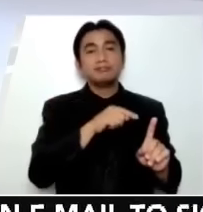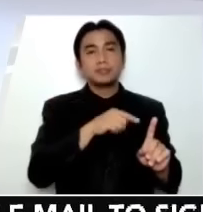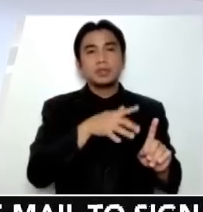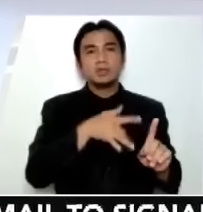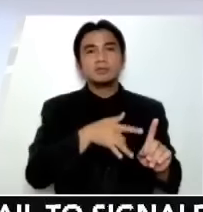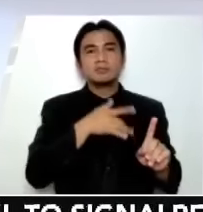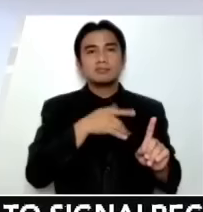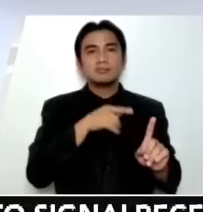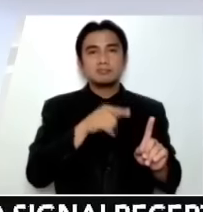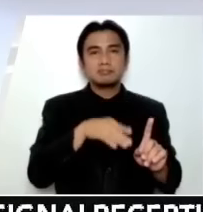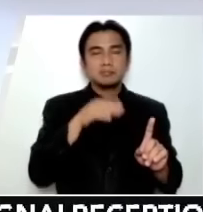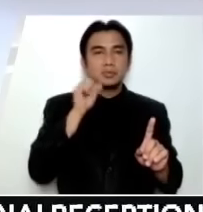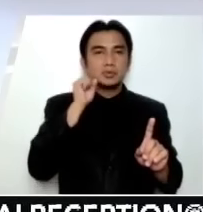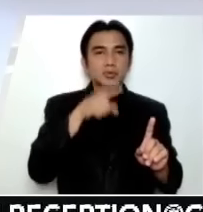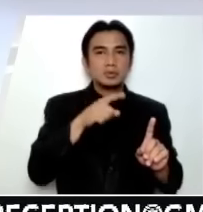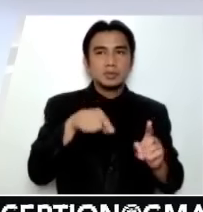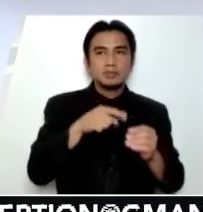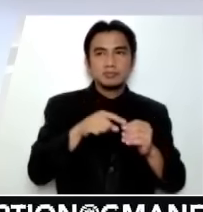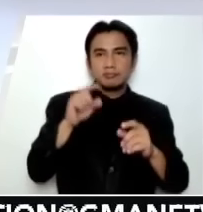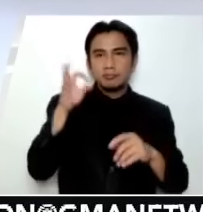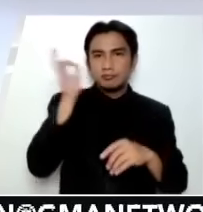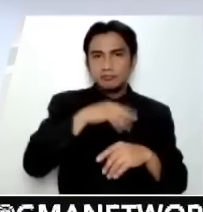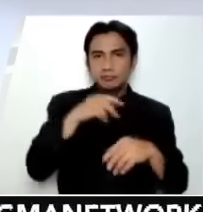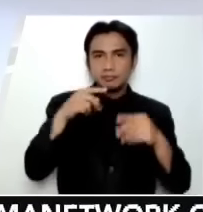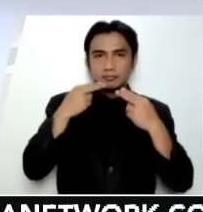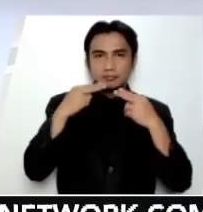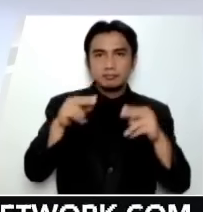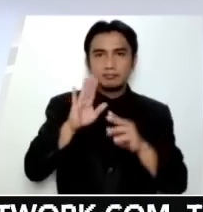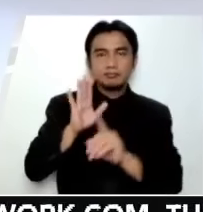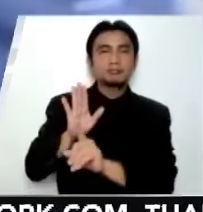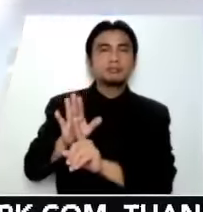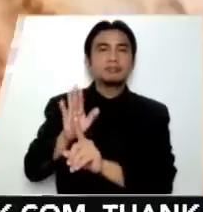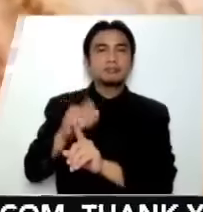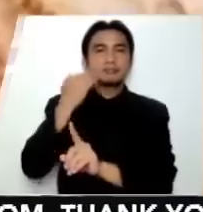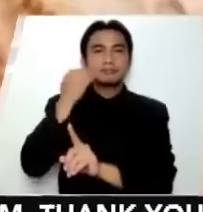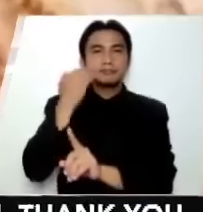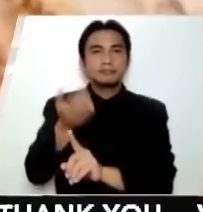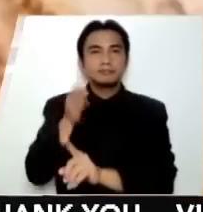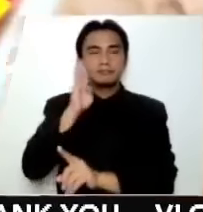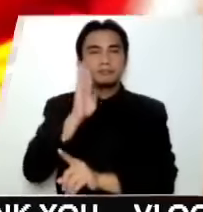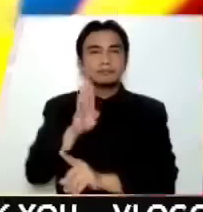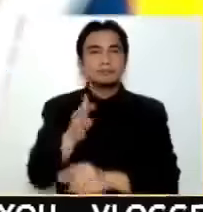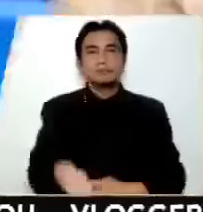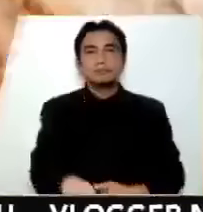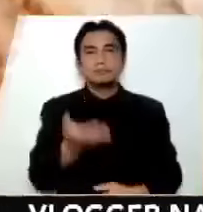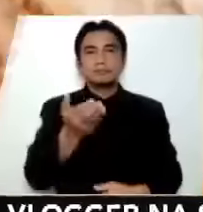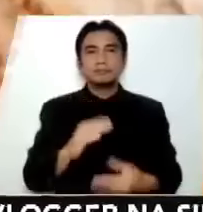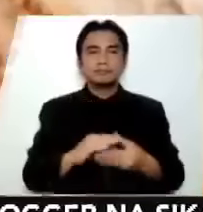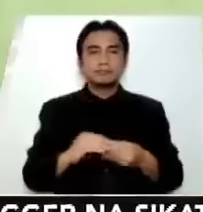da fake new tung kanang pagkamatay Ian CR